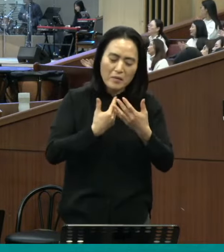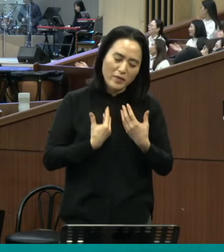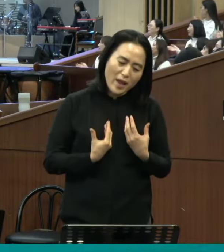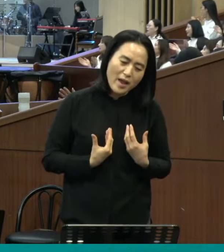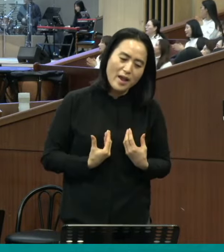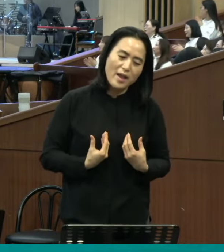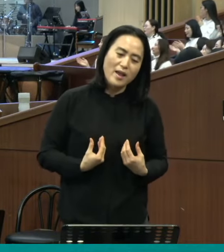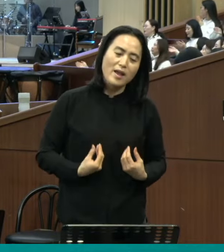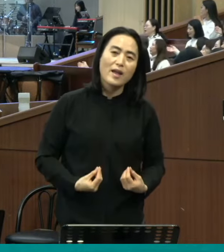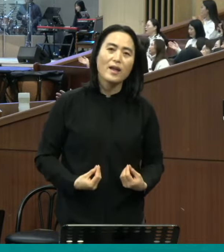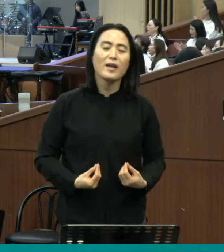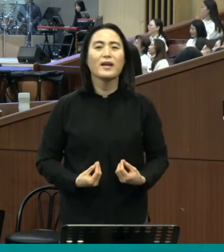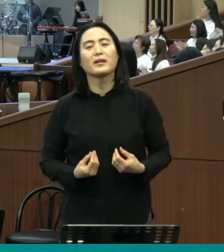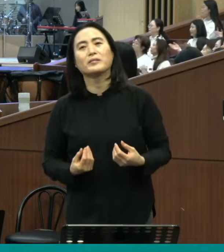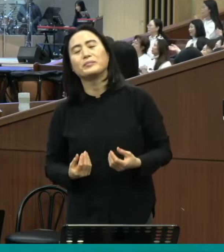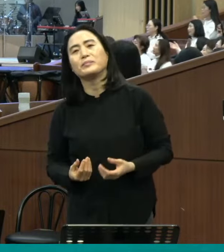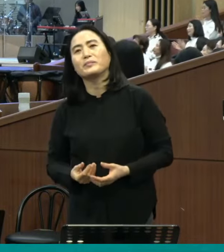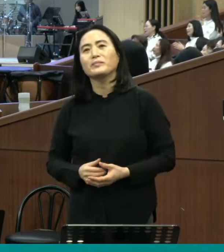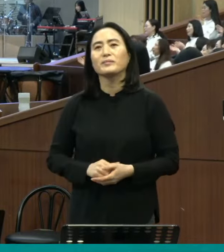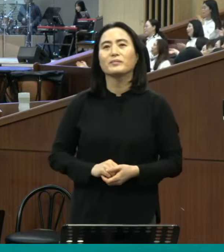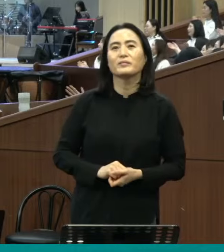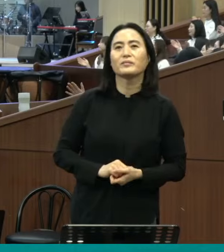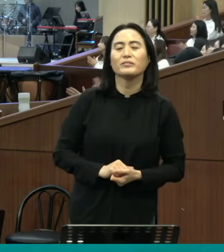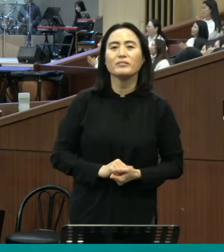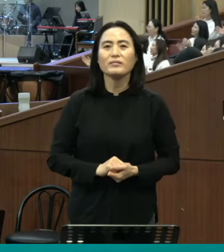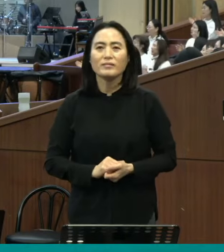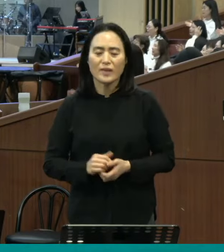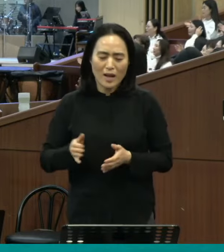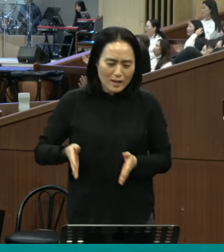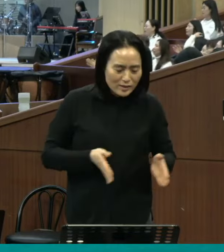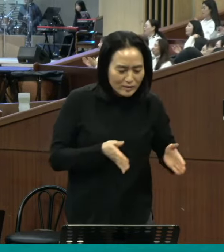어두워졌네. 어느 것이 길인지